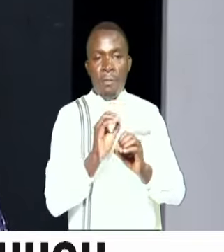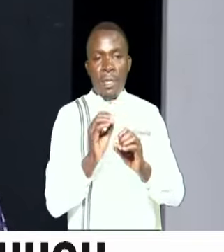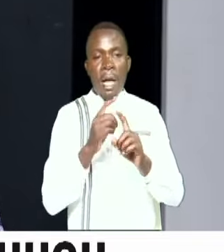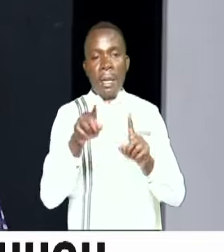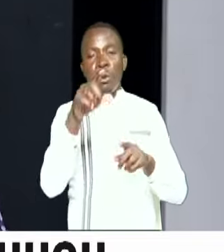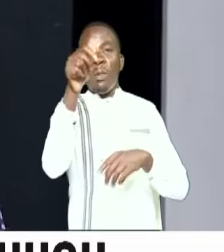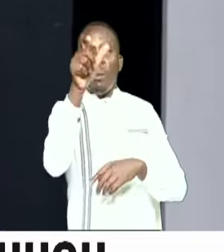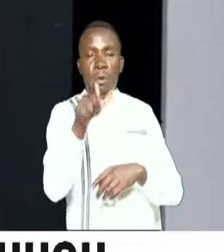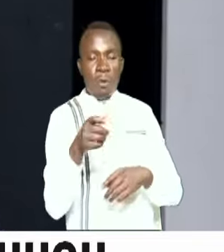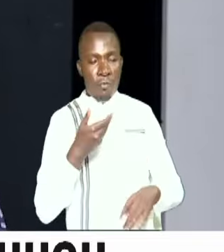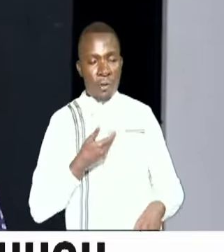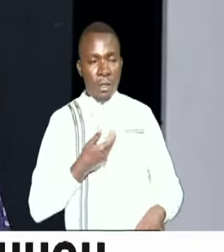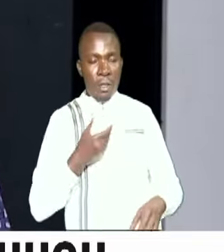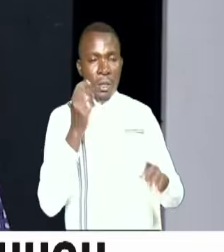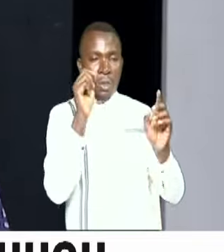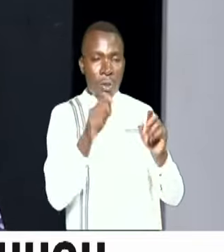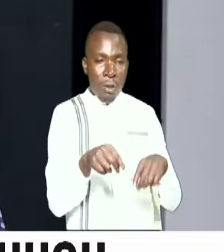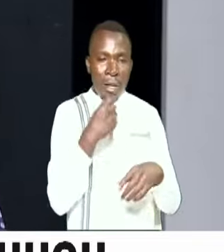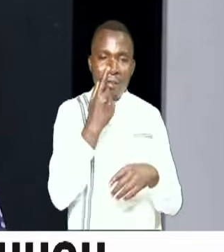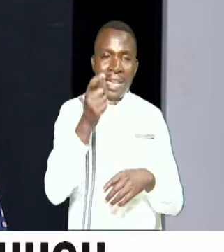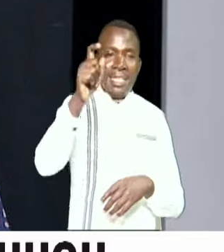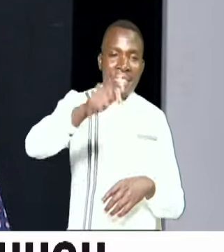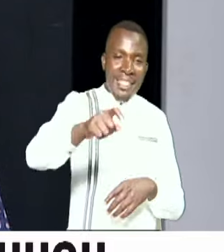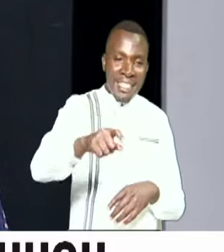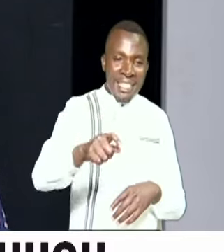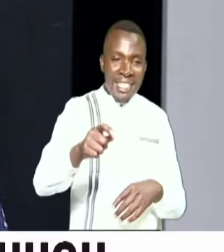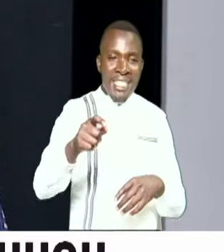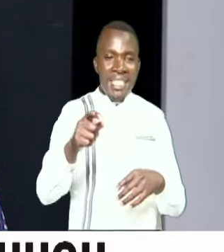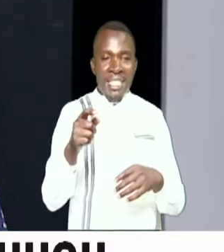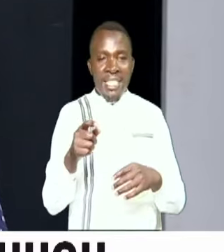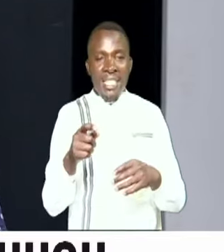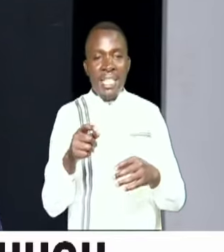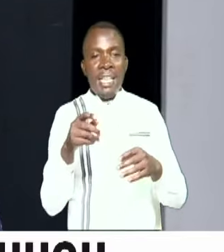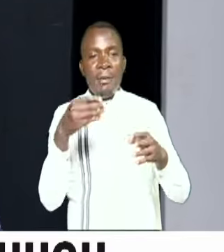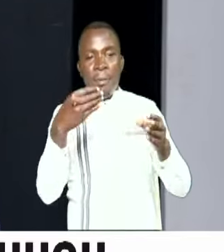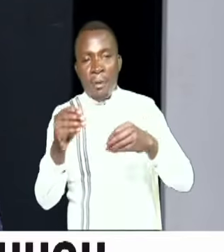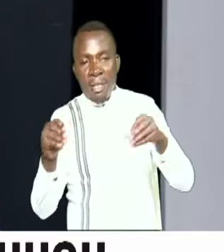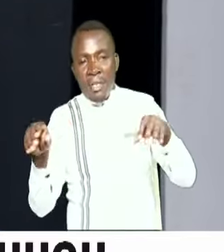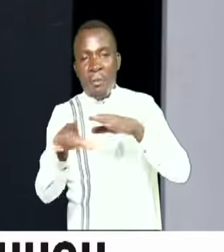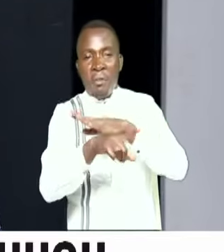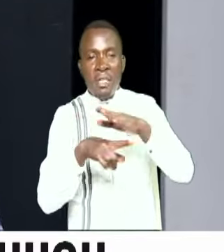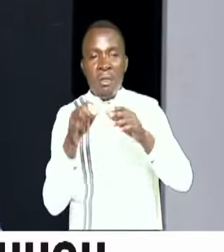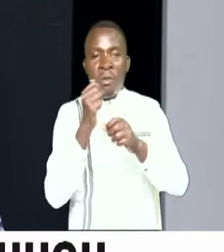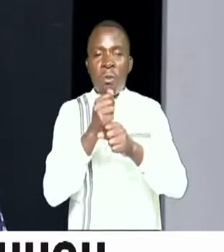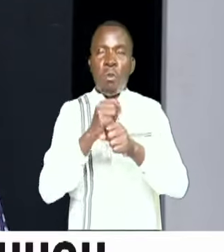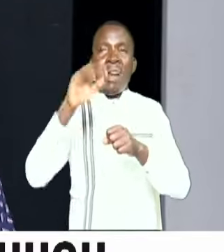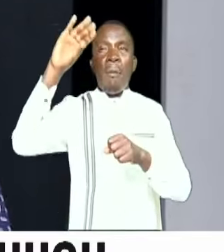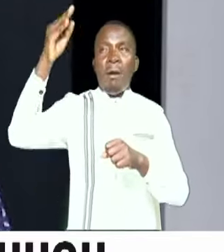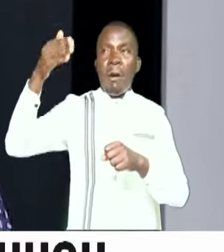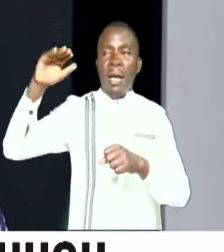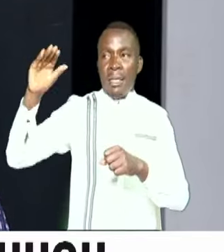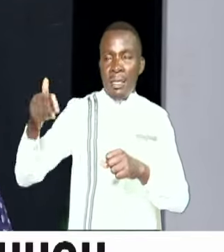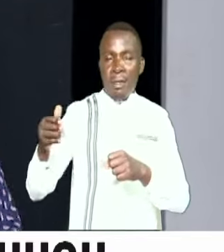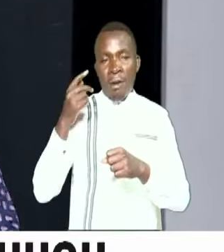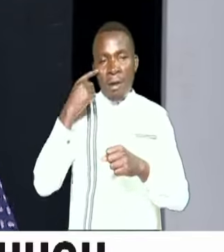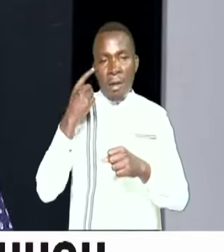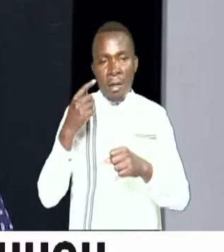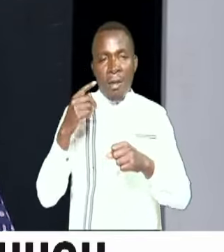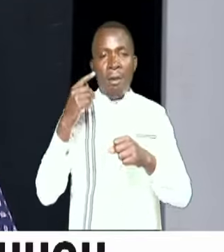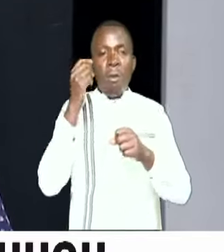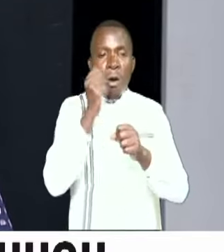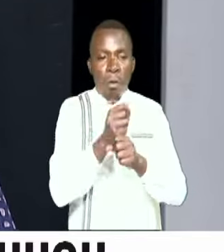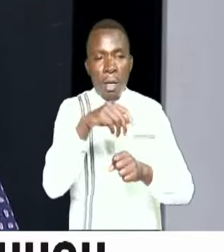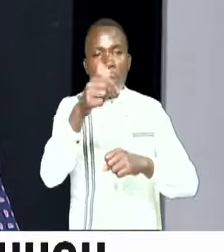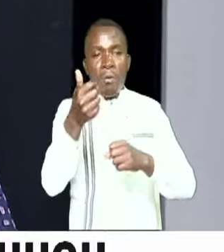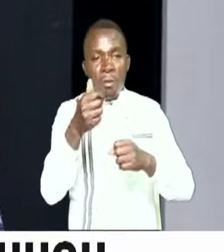yari abikomojeho, ushobora kuvuga ati wenda dukeneye raw material wenda zo gukora amabati, ukabona ko ntazi ugakora n'undi ruganda